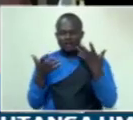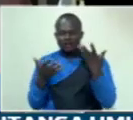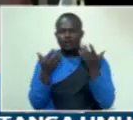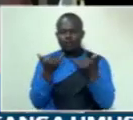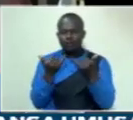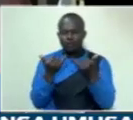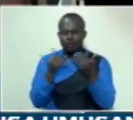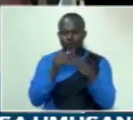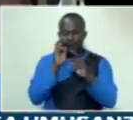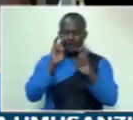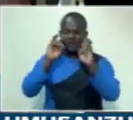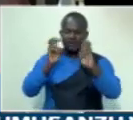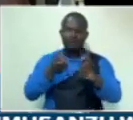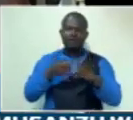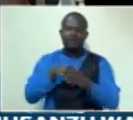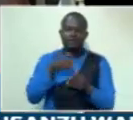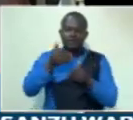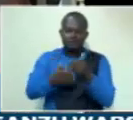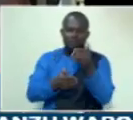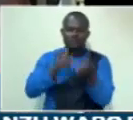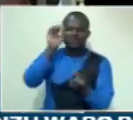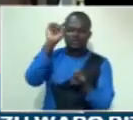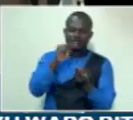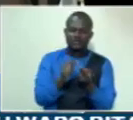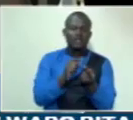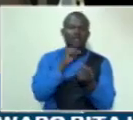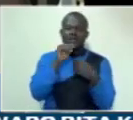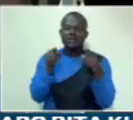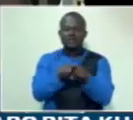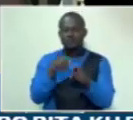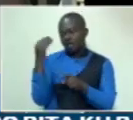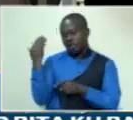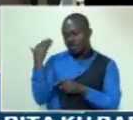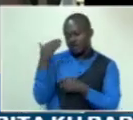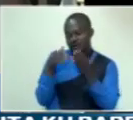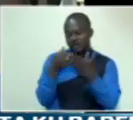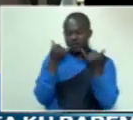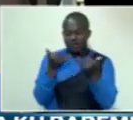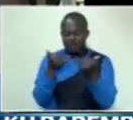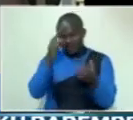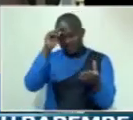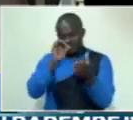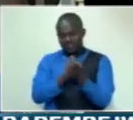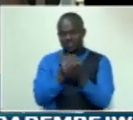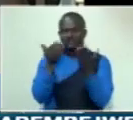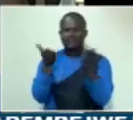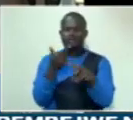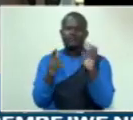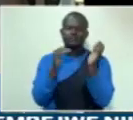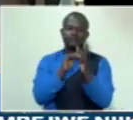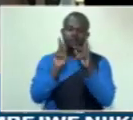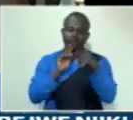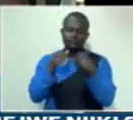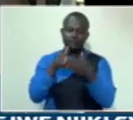urabona ko n'uburwayi bugenda bugabanyukaho ntabwo ari nka mbere ubwo rero icyizere kirahari kandi abantu